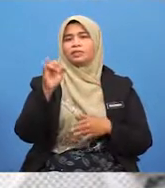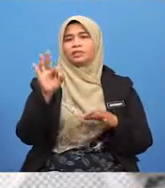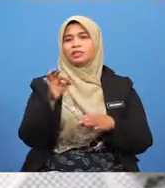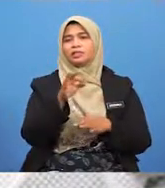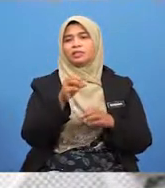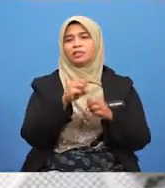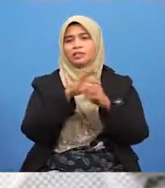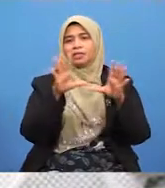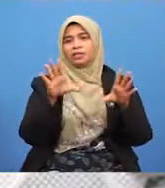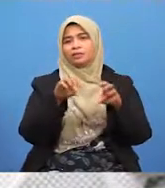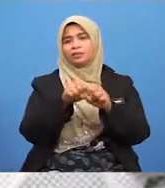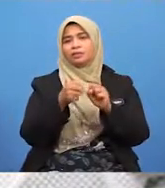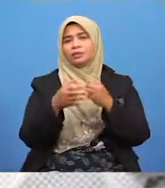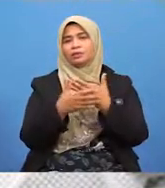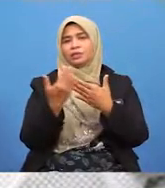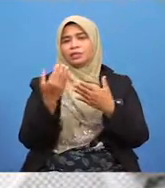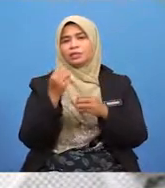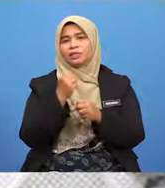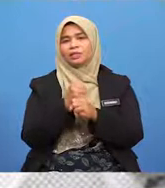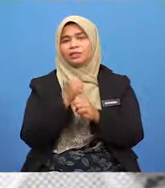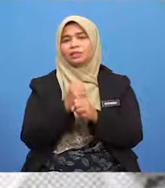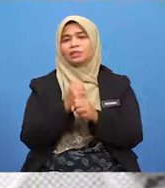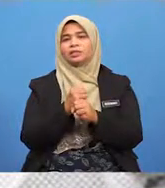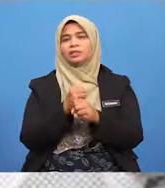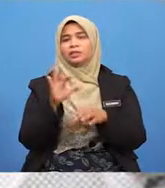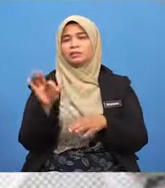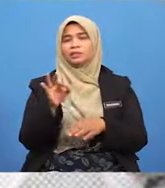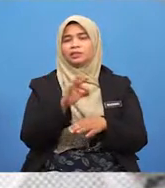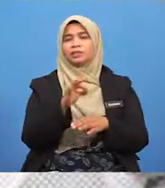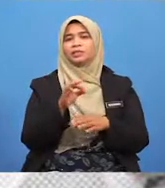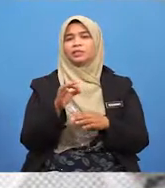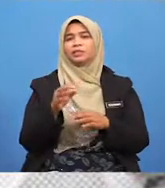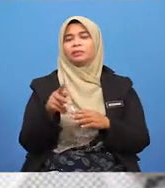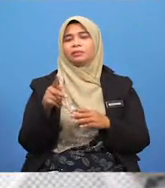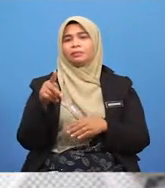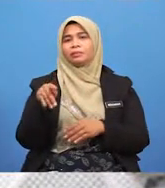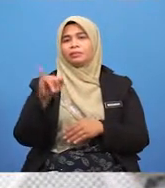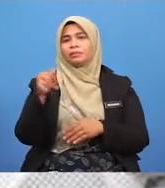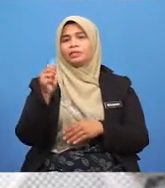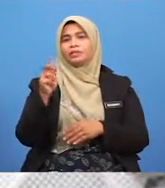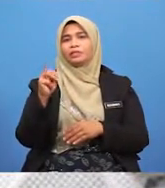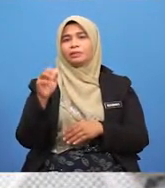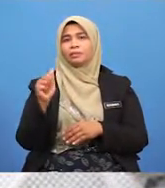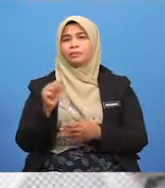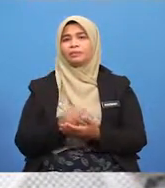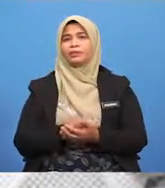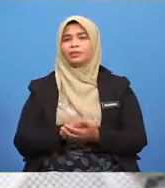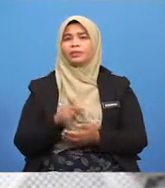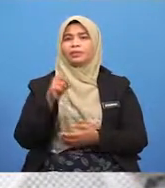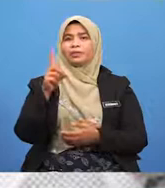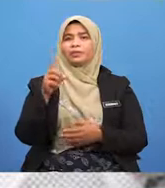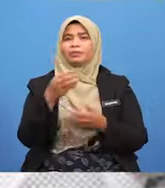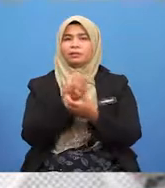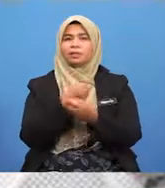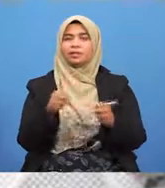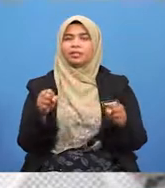supaya memudahkan kerja kerja menjahit pijama yang pertama ialah